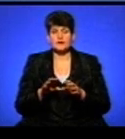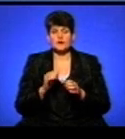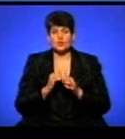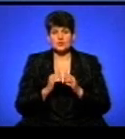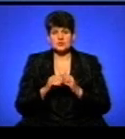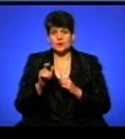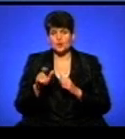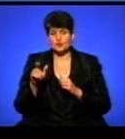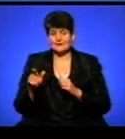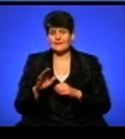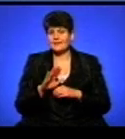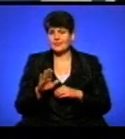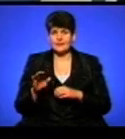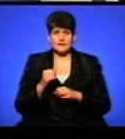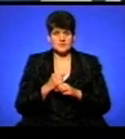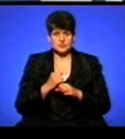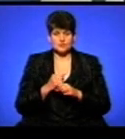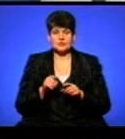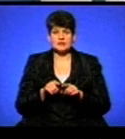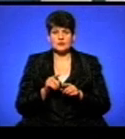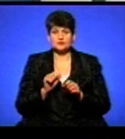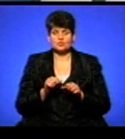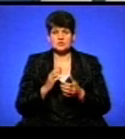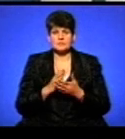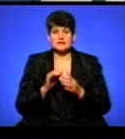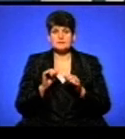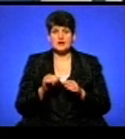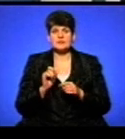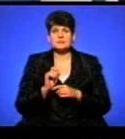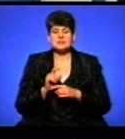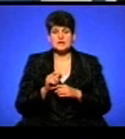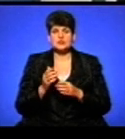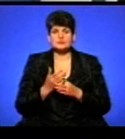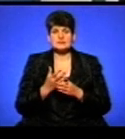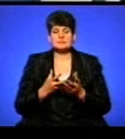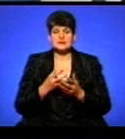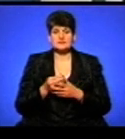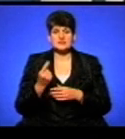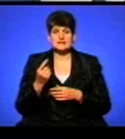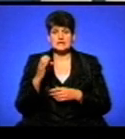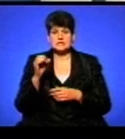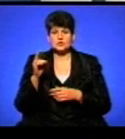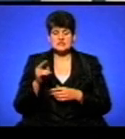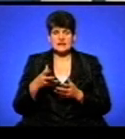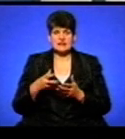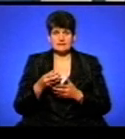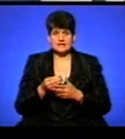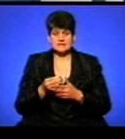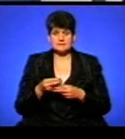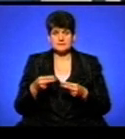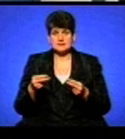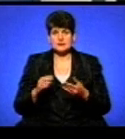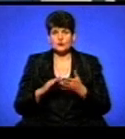кожна людина, яка не працює, також може мати право на призначення субсидії, сплативши єдиний соціальний внесок. Тобто укласти договір